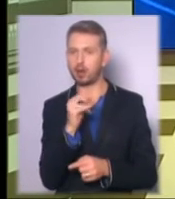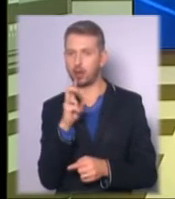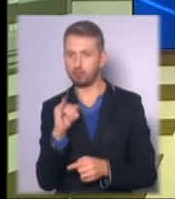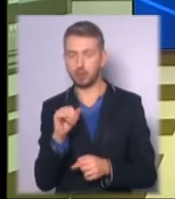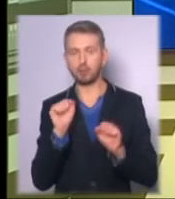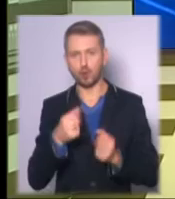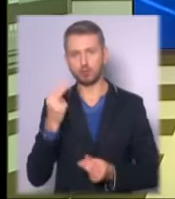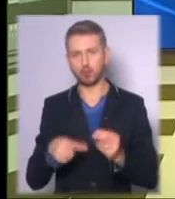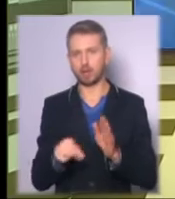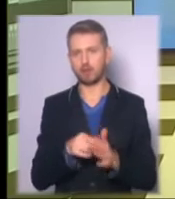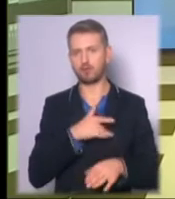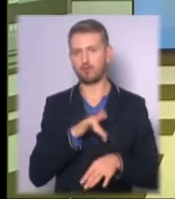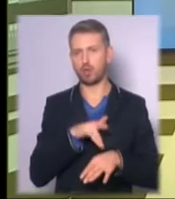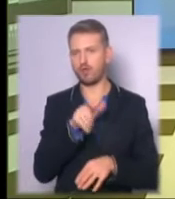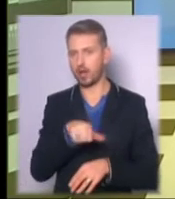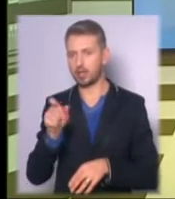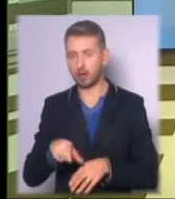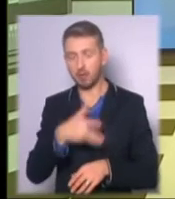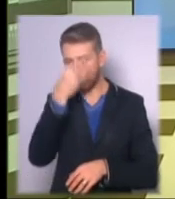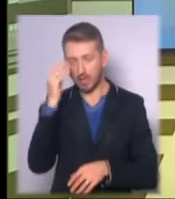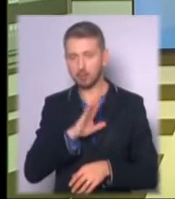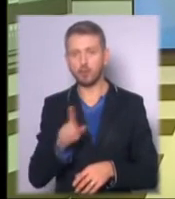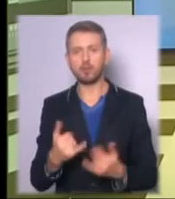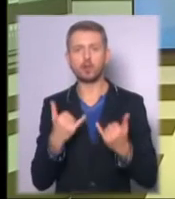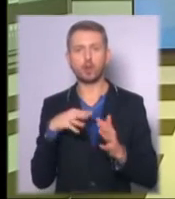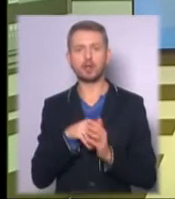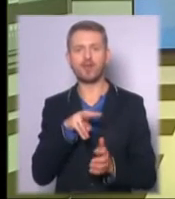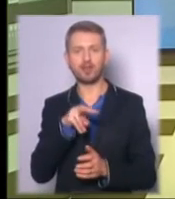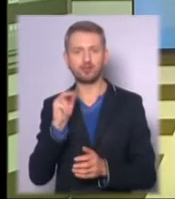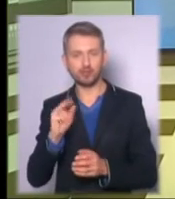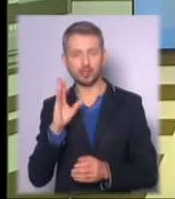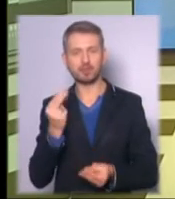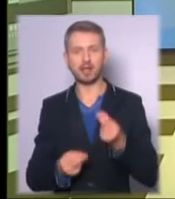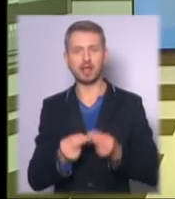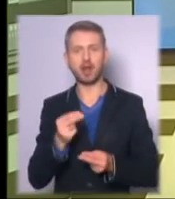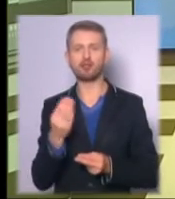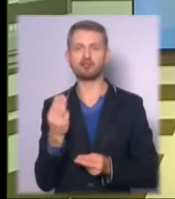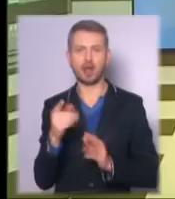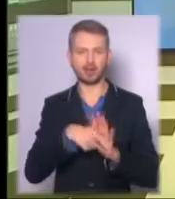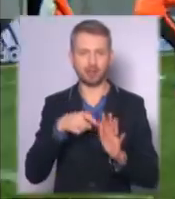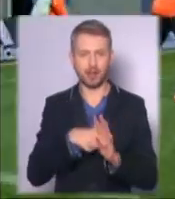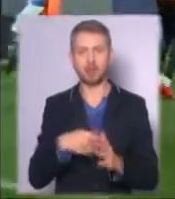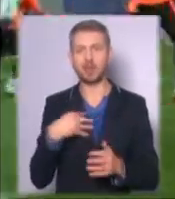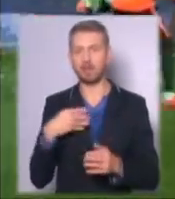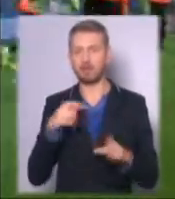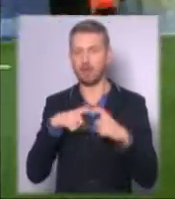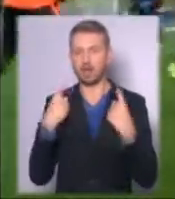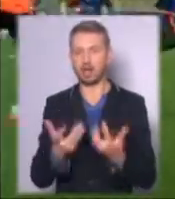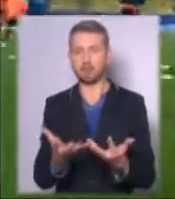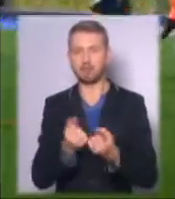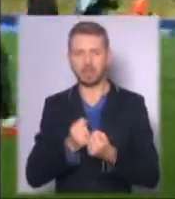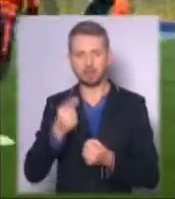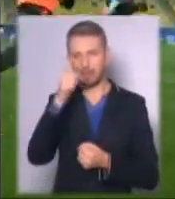з болівальниками. Ну і не забуваємо, що сьогодні у Лізі чемпіонів зіграє донецький «Шахтар». На Львів-арені він прийме мадридський